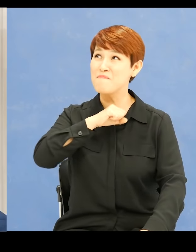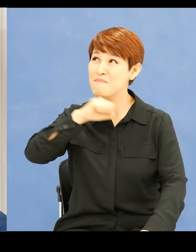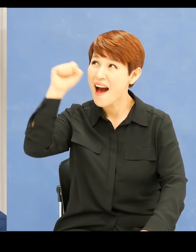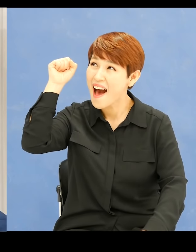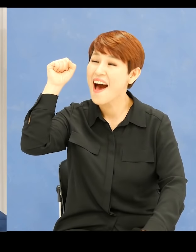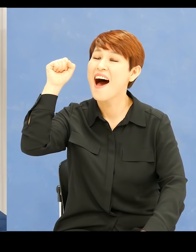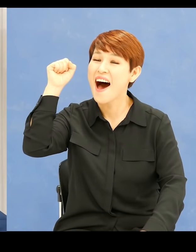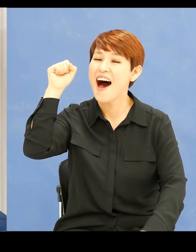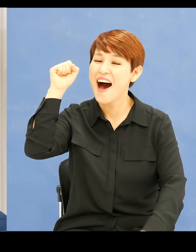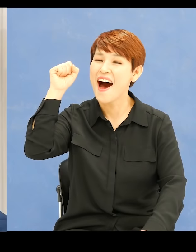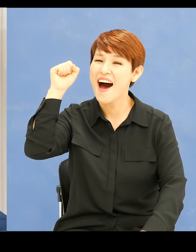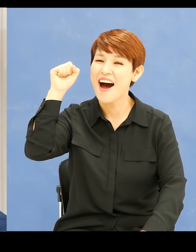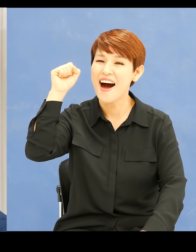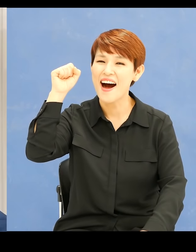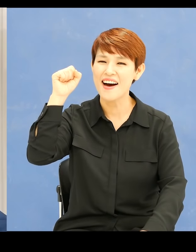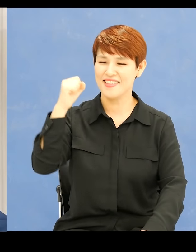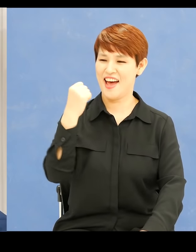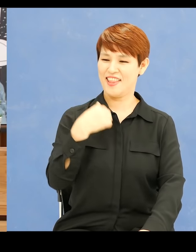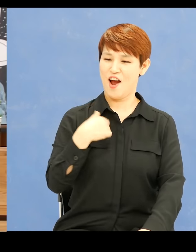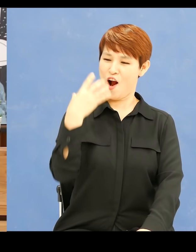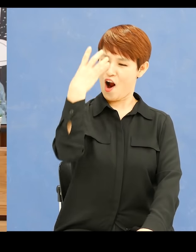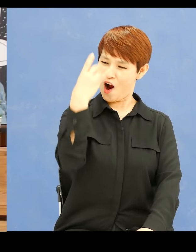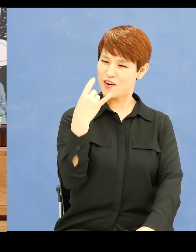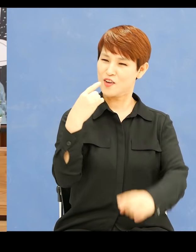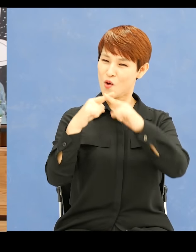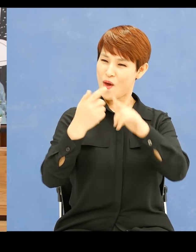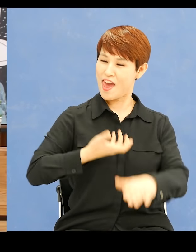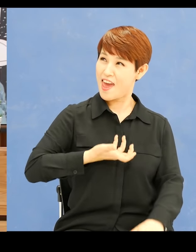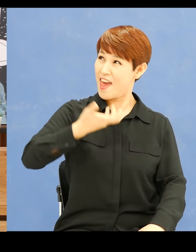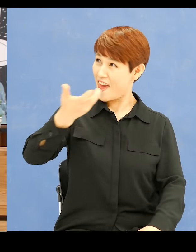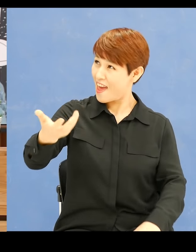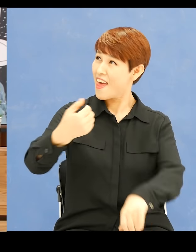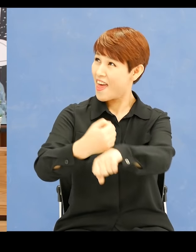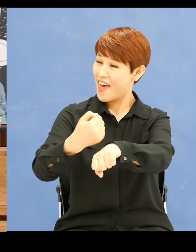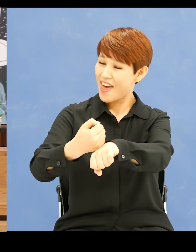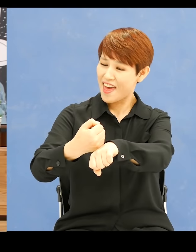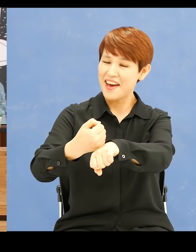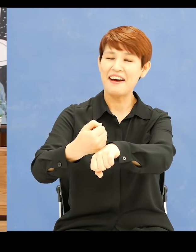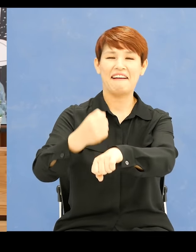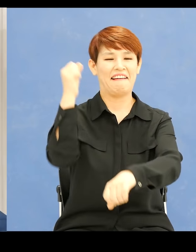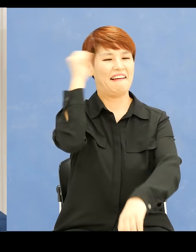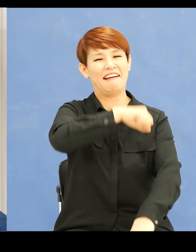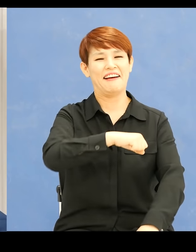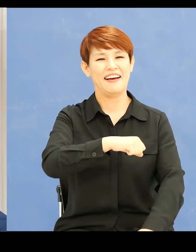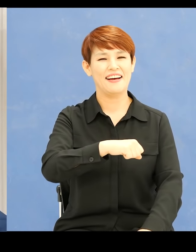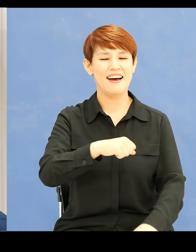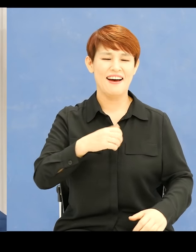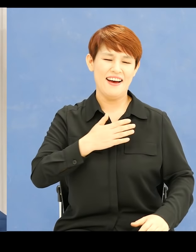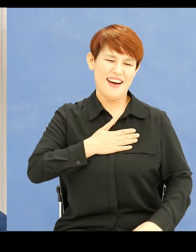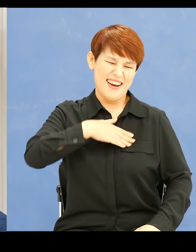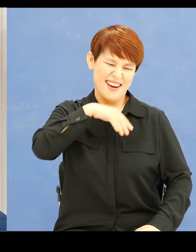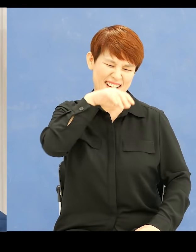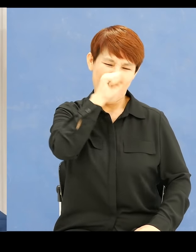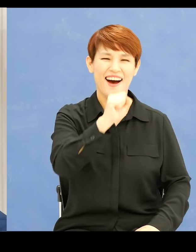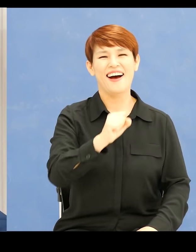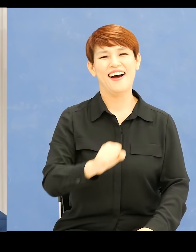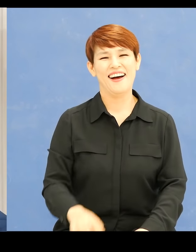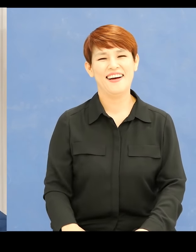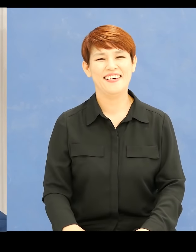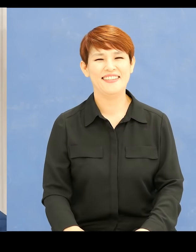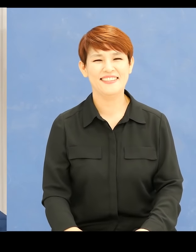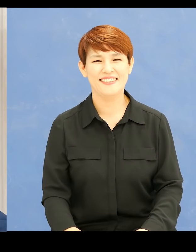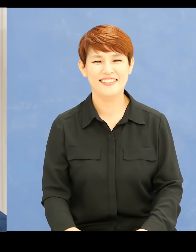드디어. 이제 합격 사인하고 저에게 어울리는 곳으로 옮기신다고 생각을 하니까 네. 그때 이제 너무 기분이 좋더라고요.